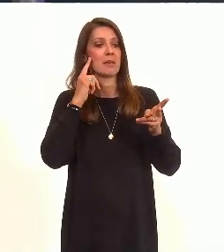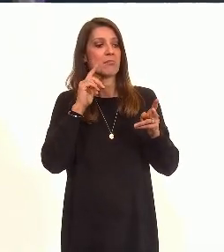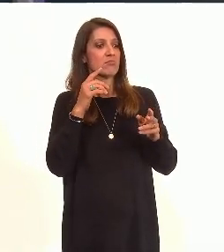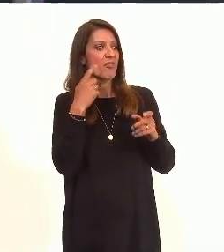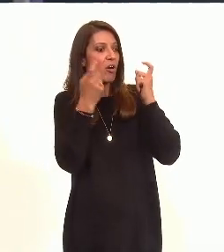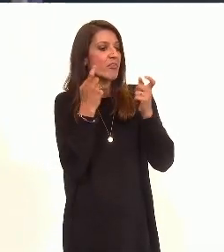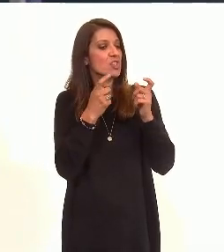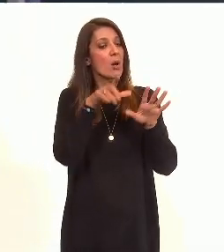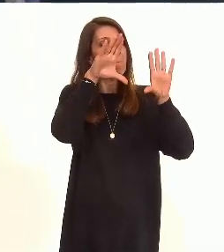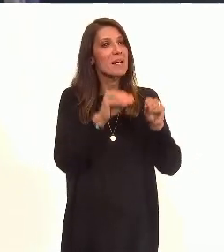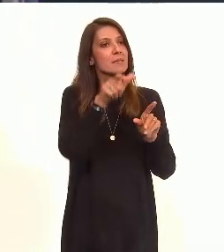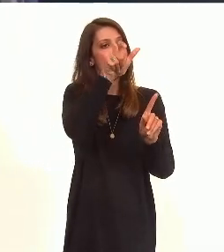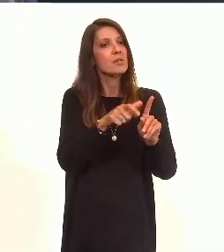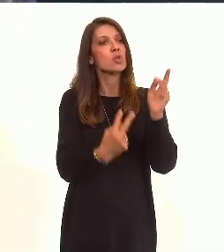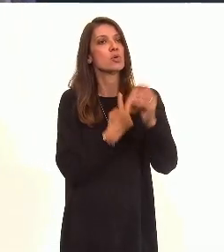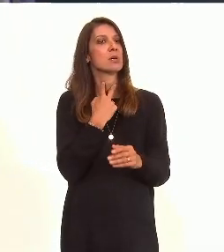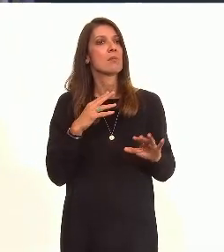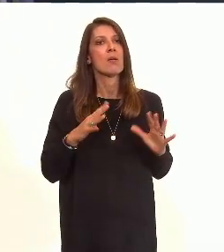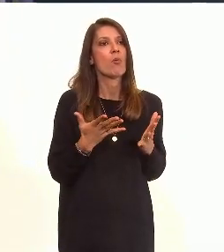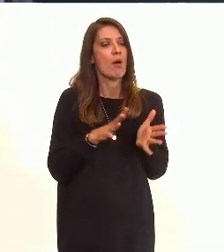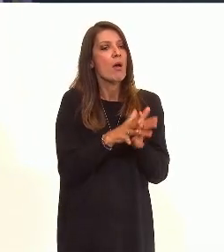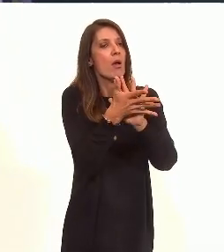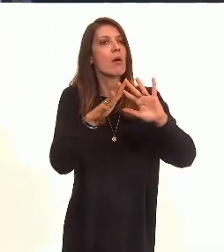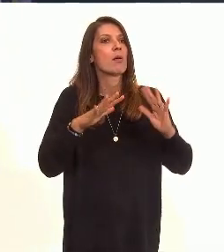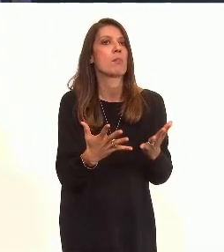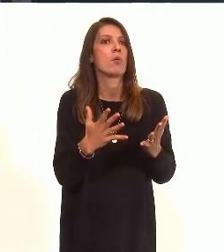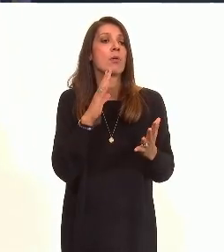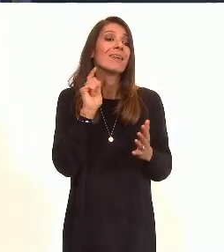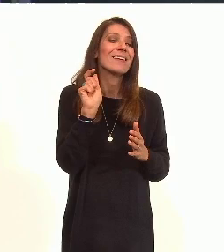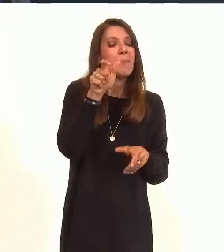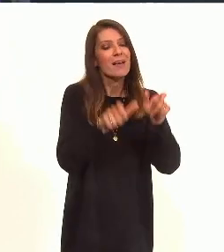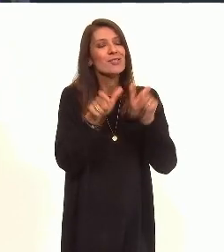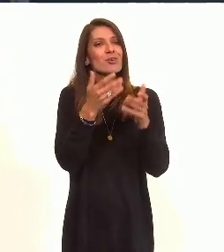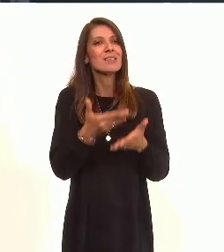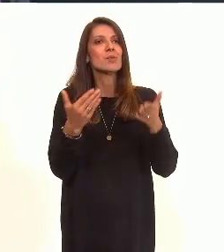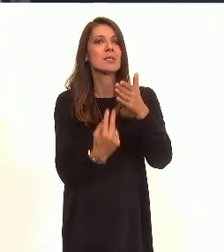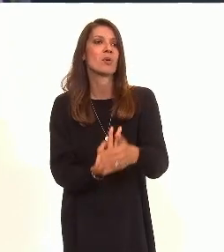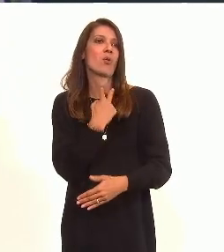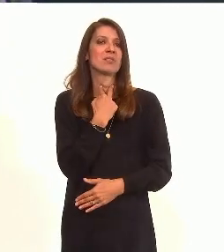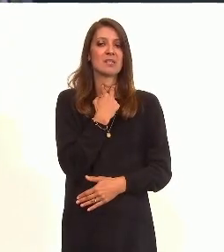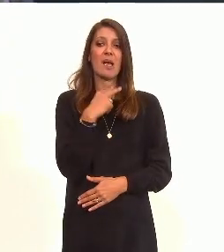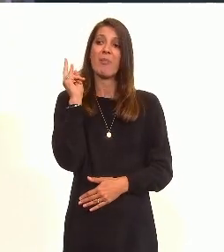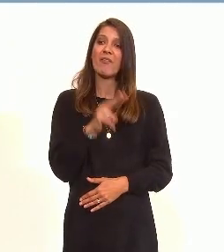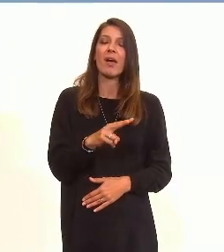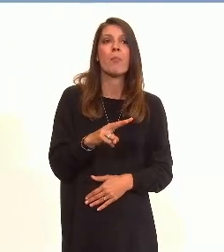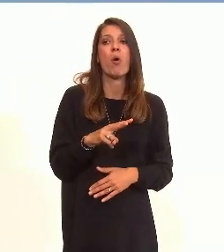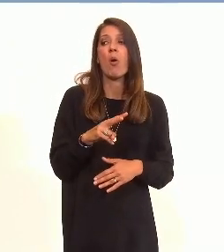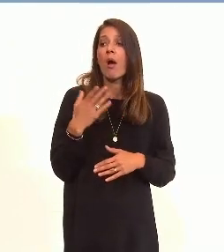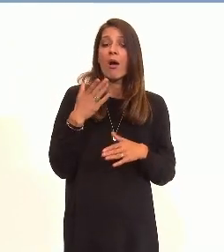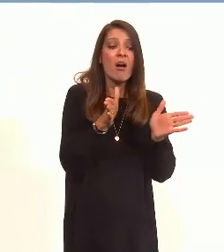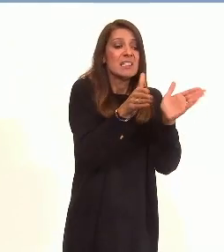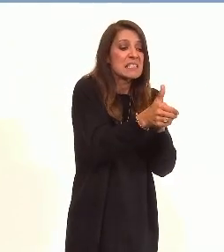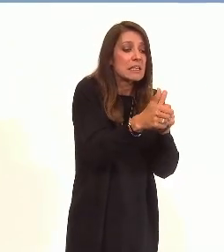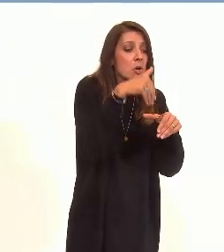handicapées ont une petite influence sur la façon dont le secteur est gouverné, elles n'ont quasiment aucune influence sur la façon dont les autres secteurs sont